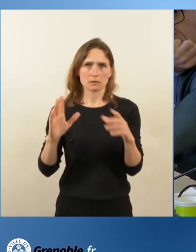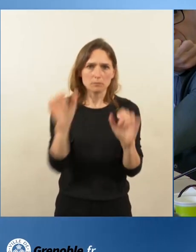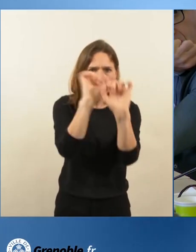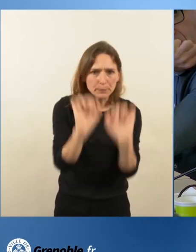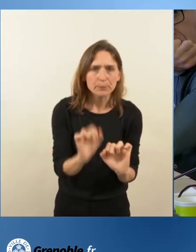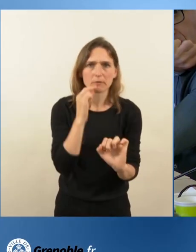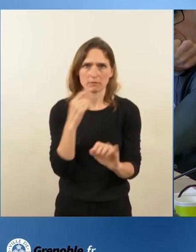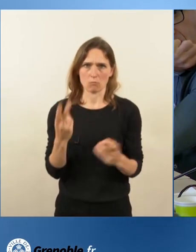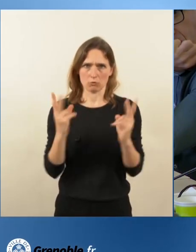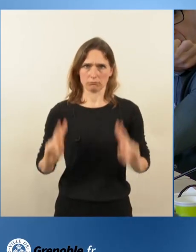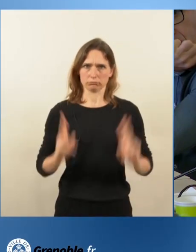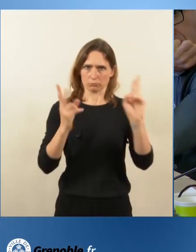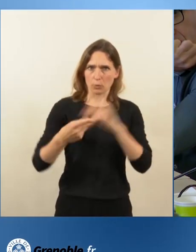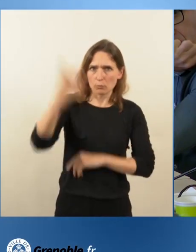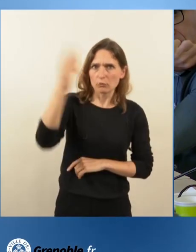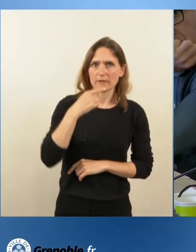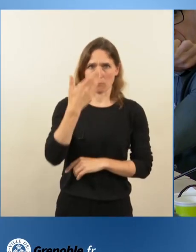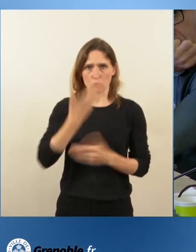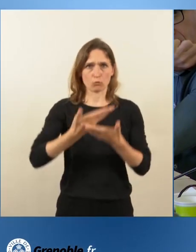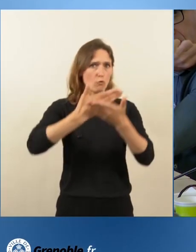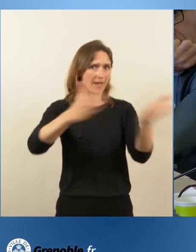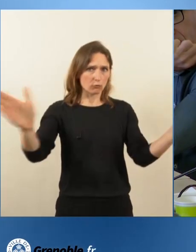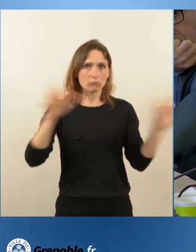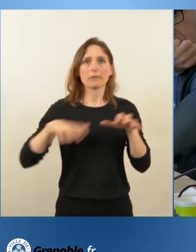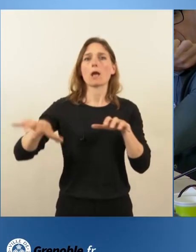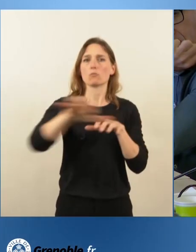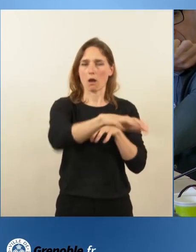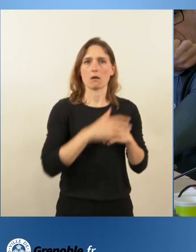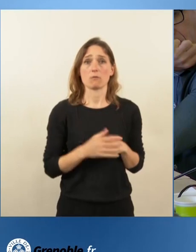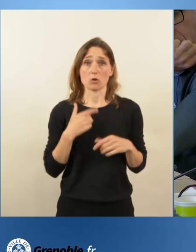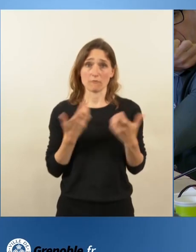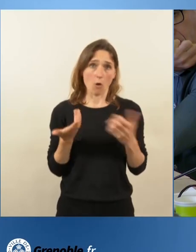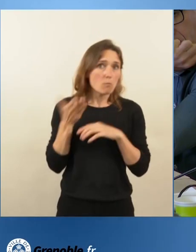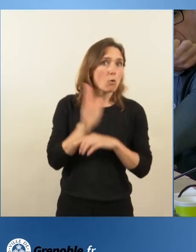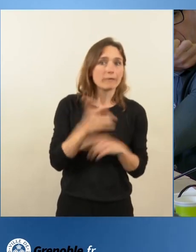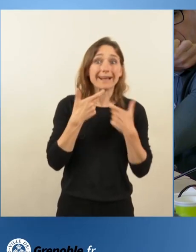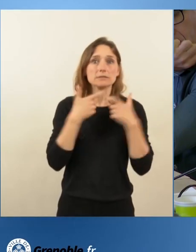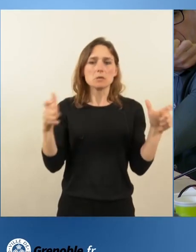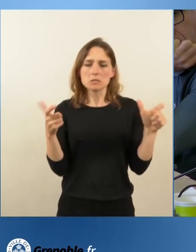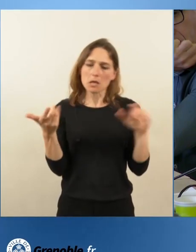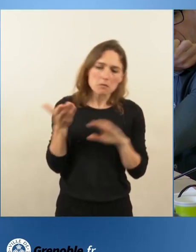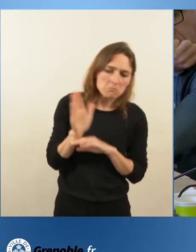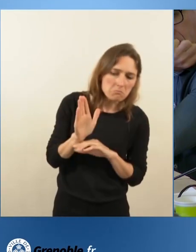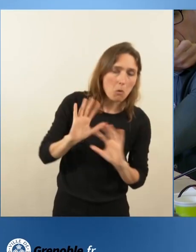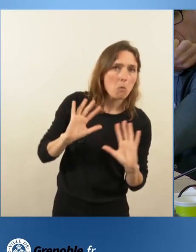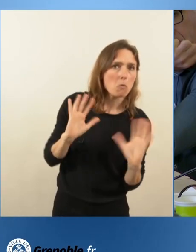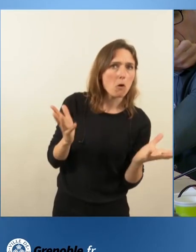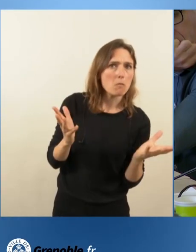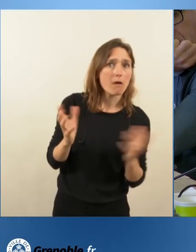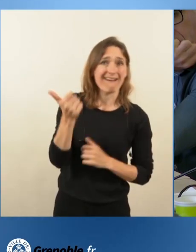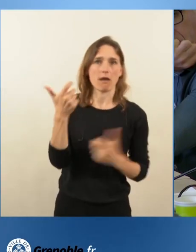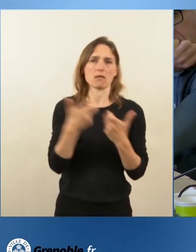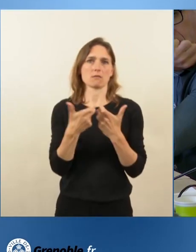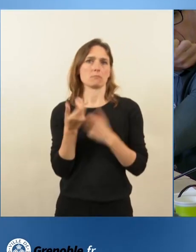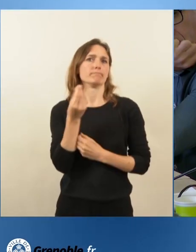et montrer son ouverture sur le territoire j'aimerais illustrer la façon dont se matérialise l'accessibilité et l'ouverture sur les territoires par un seul exemple